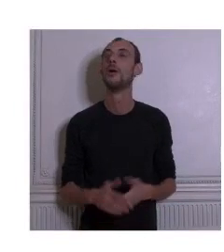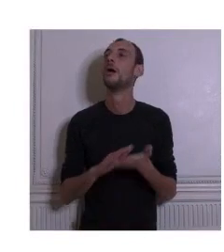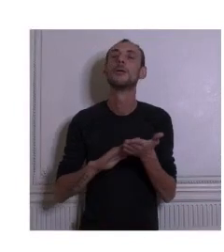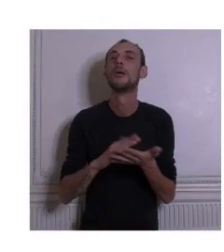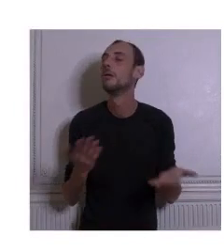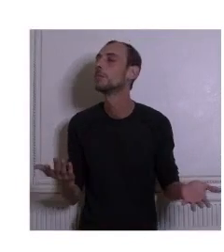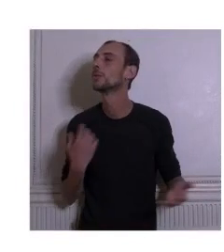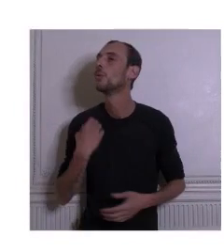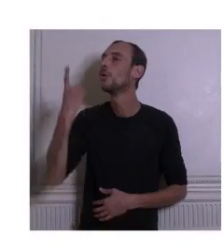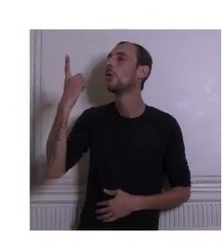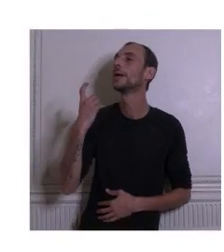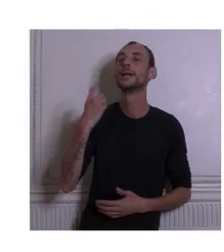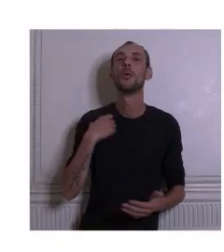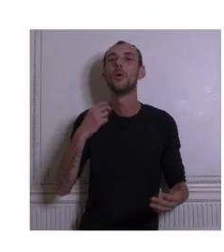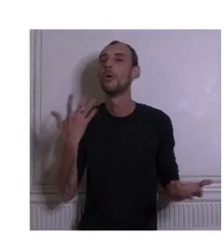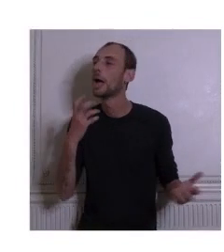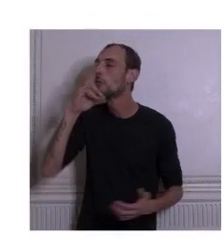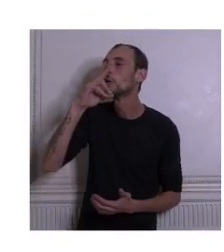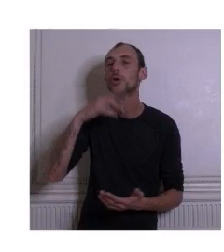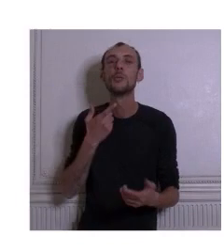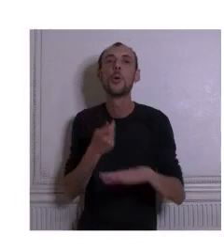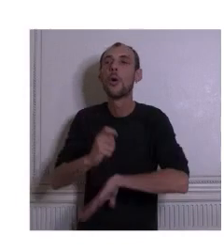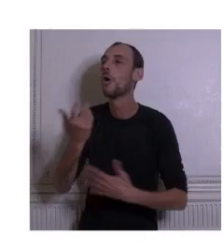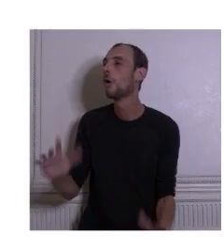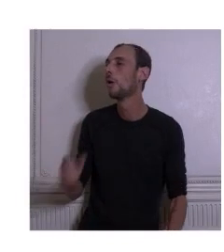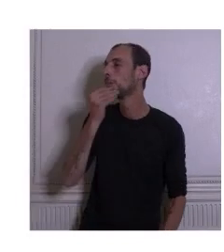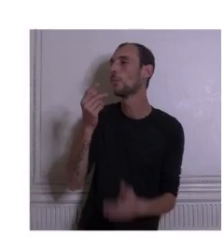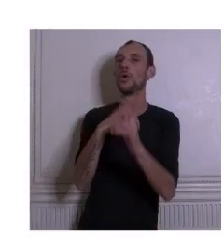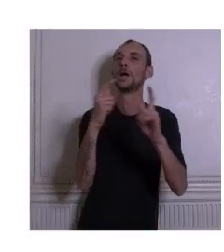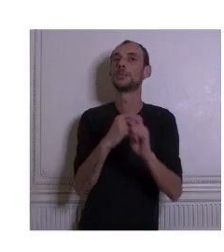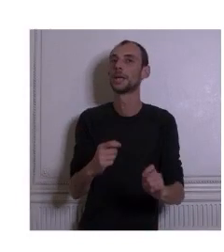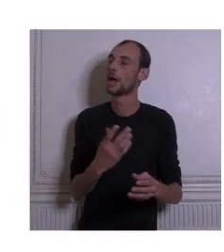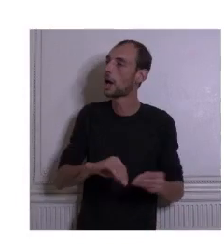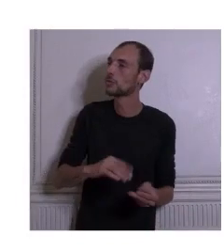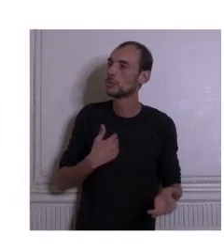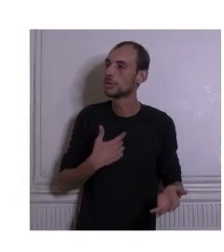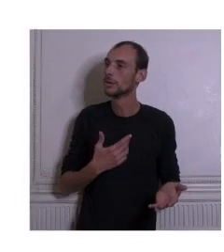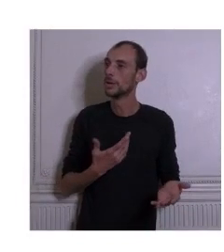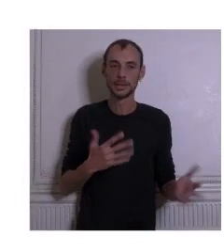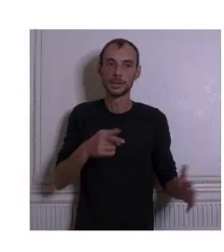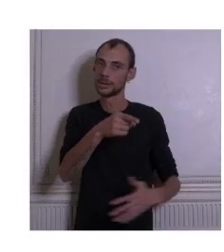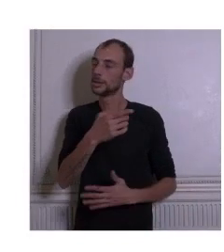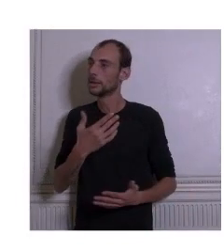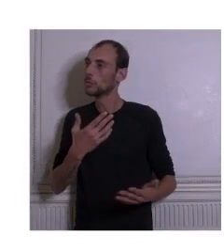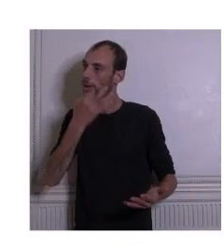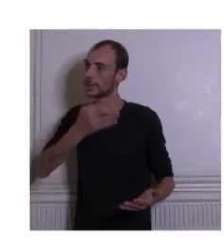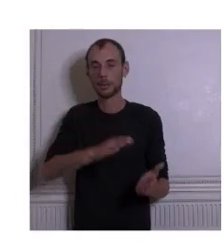tertiaire. Oui, ça y est, ça. Je pense que ça, il n'y a pas que le suivi, il y a la mise en place à mettre dans le dans les missions principales.